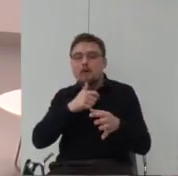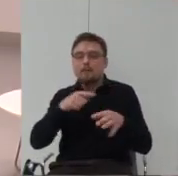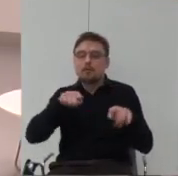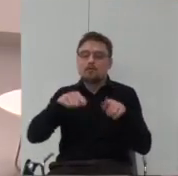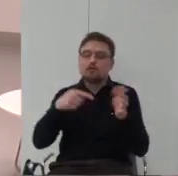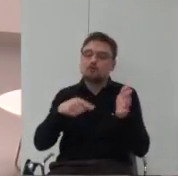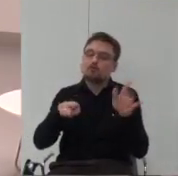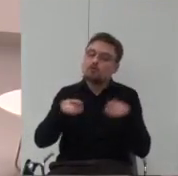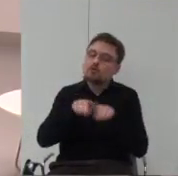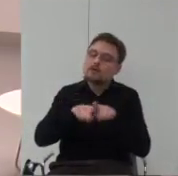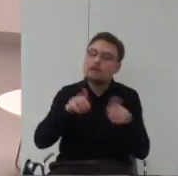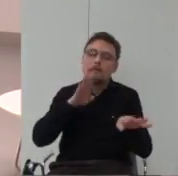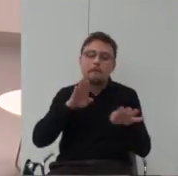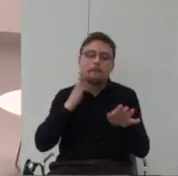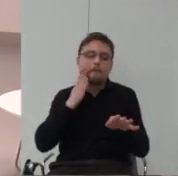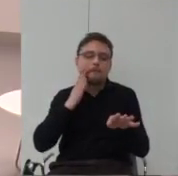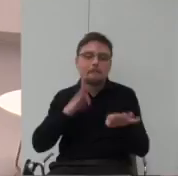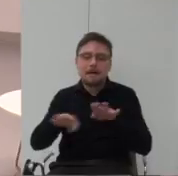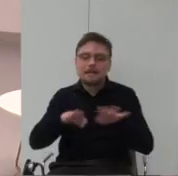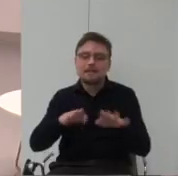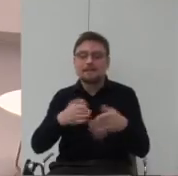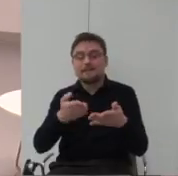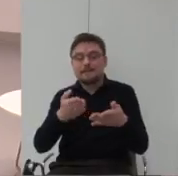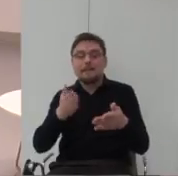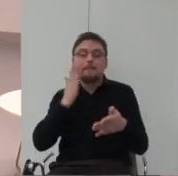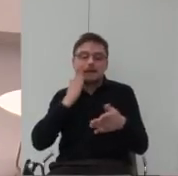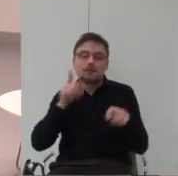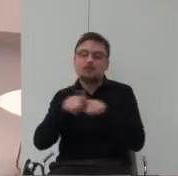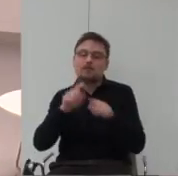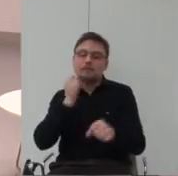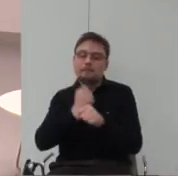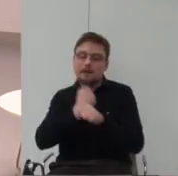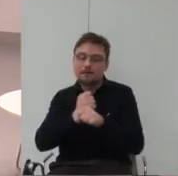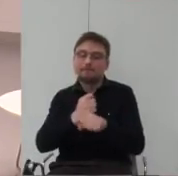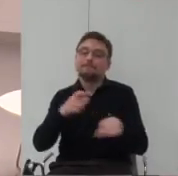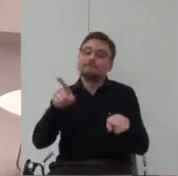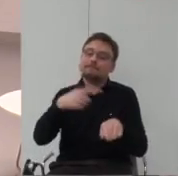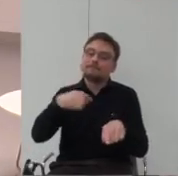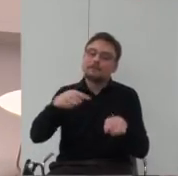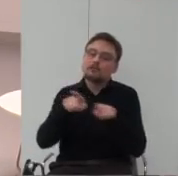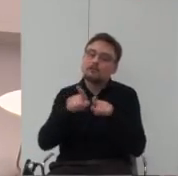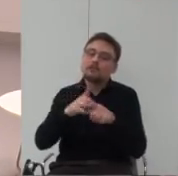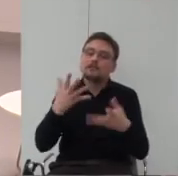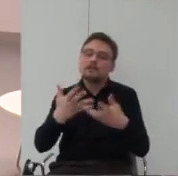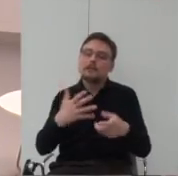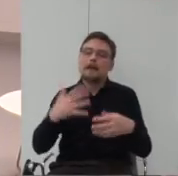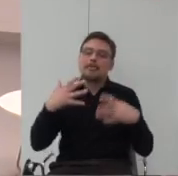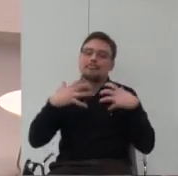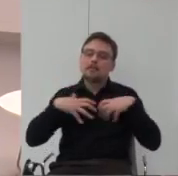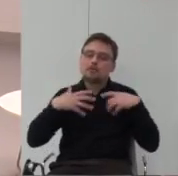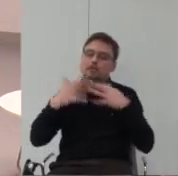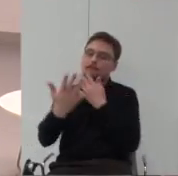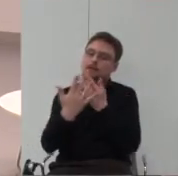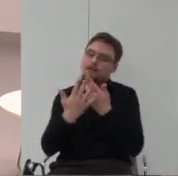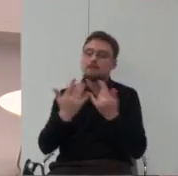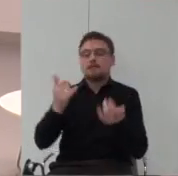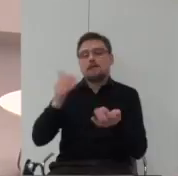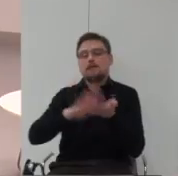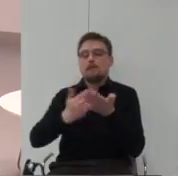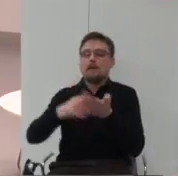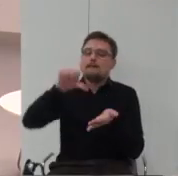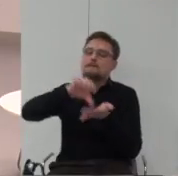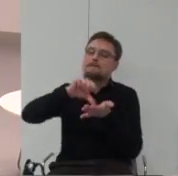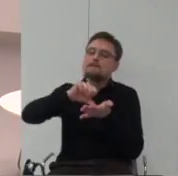życia. Często próbujemy łączyć miejsce zamieszkania z naszą pracą. Szukamy miejsc zamieszkania w bezpośrednim styku